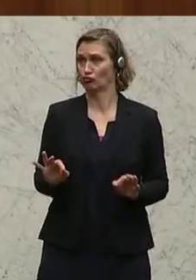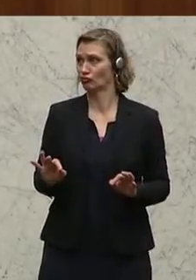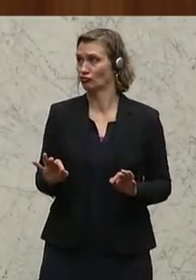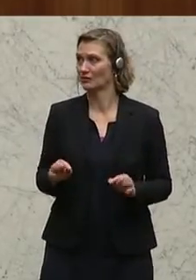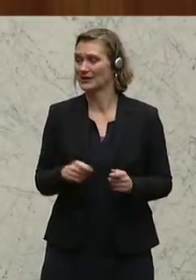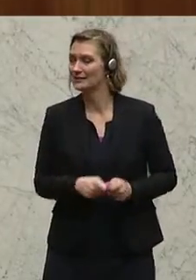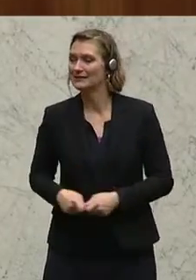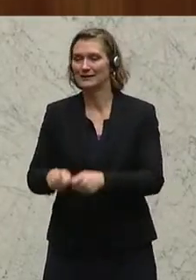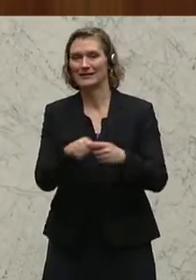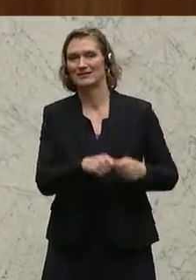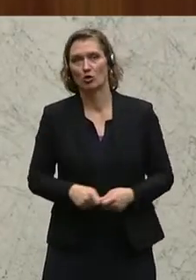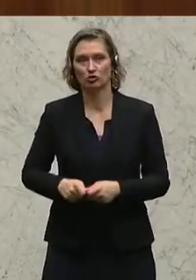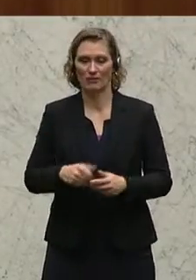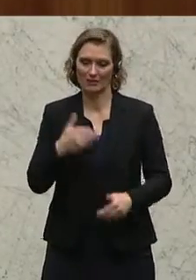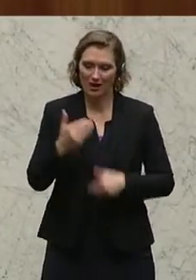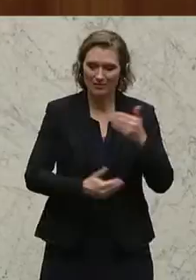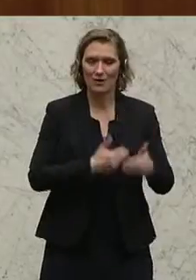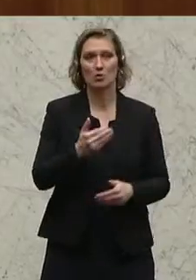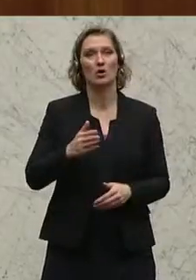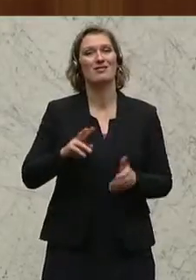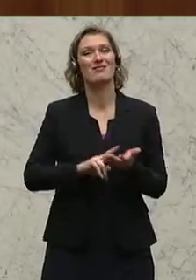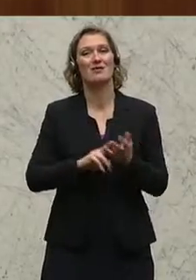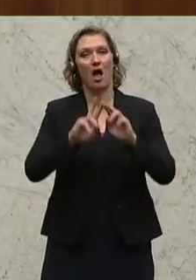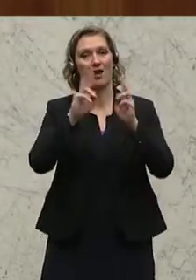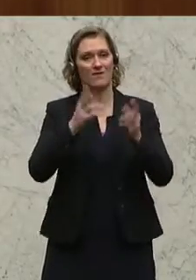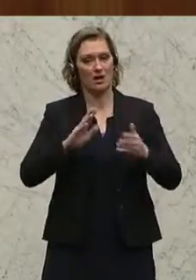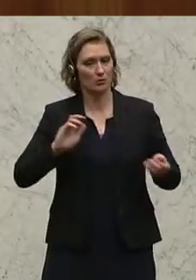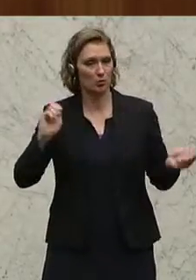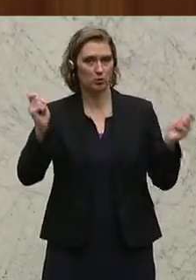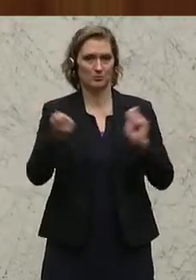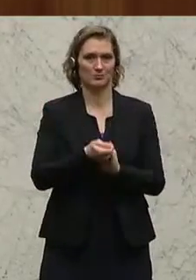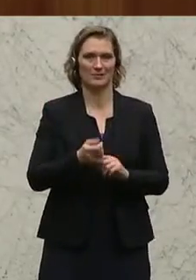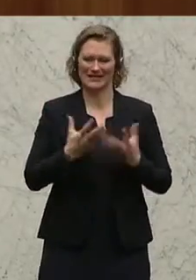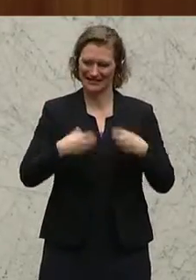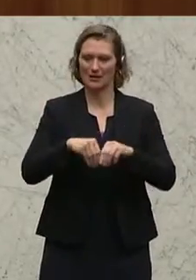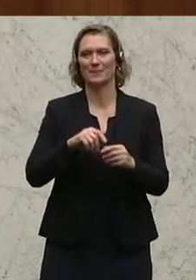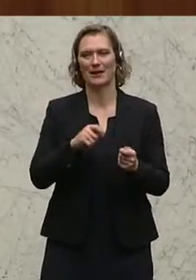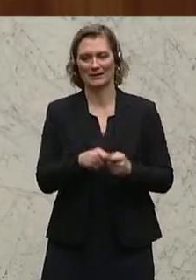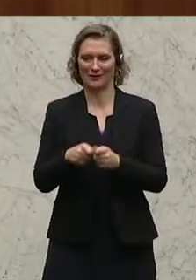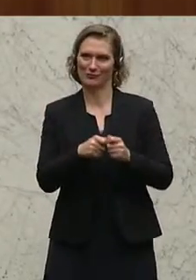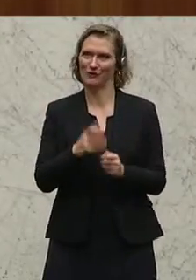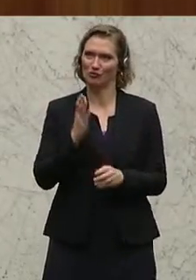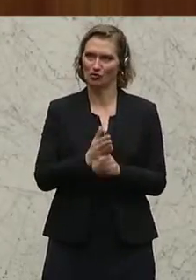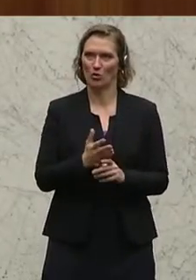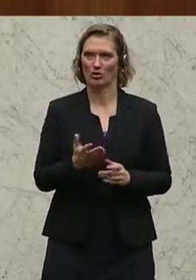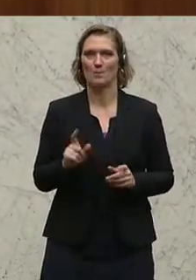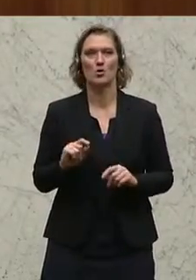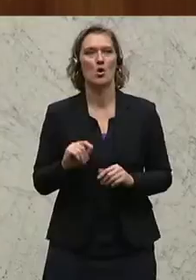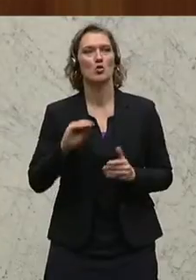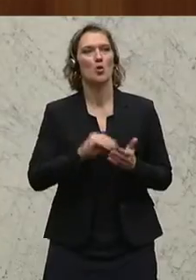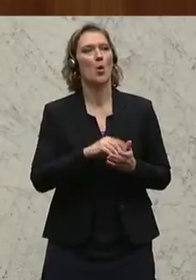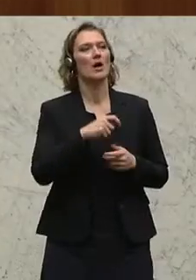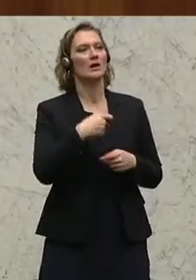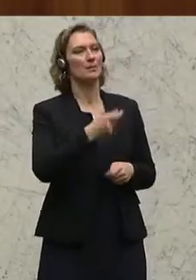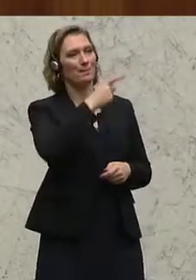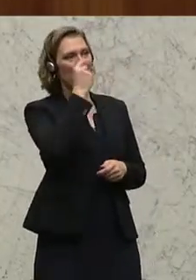die Gesellschaft ist auf dem Weg in die digitale Welt, und zwar die gesamte Gesellschaft. Ich sage auf dem Weg, weil es noch immer